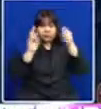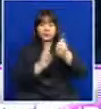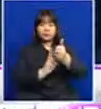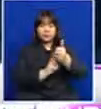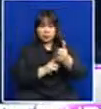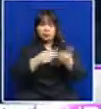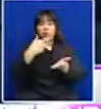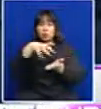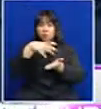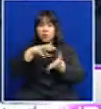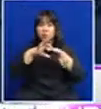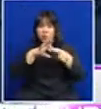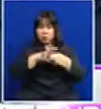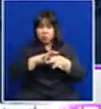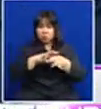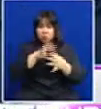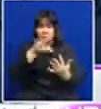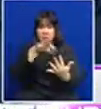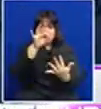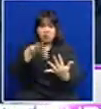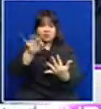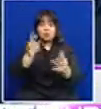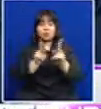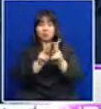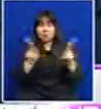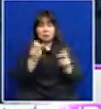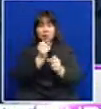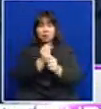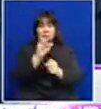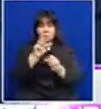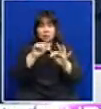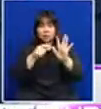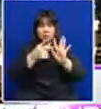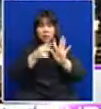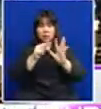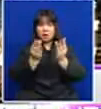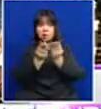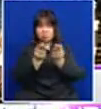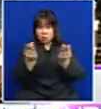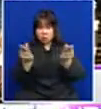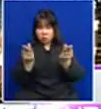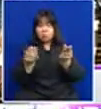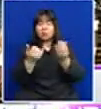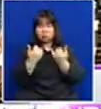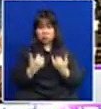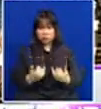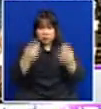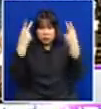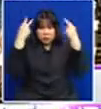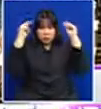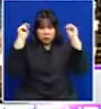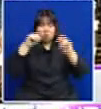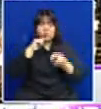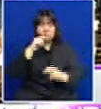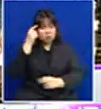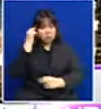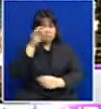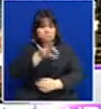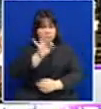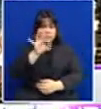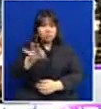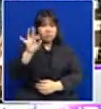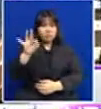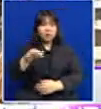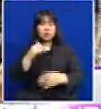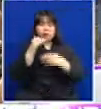นตรีเปิดเผยถึงการคัดเลือกคณะกรรมการยกร่างรัฐธรรมนูญว่าขณะนี้นายกรัฐมนตรีอยู่ระหว่างหาตัวบุคคลให้ได้ต